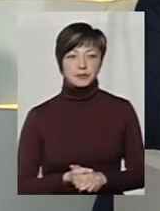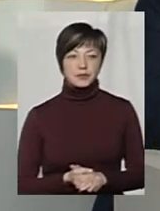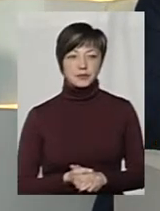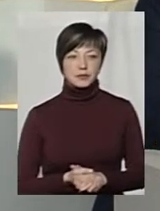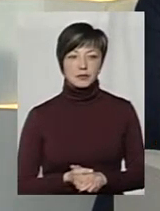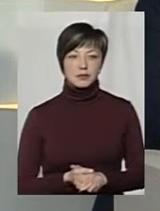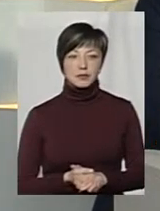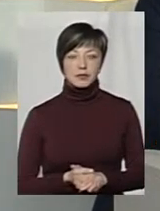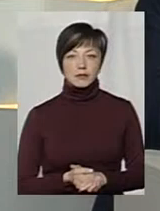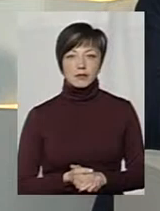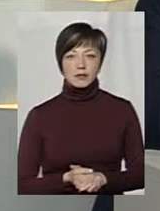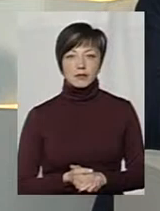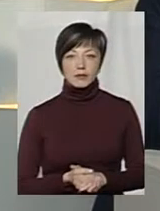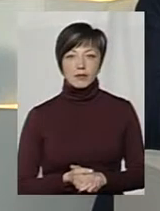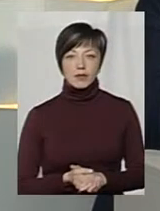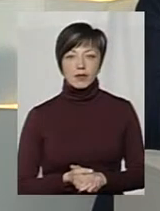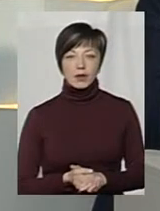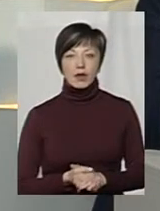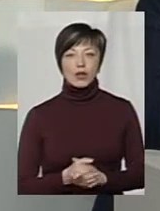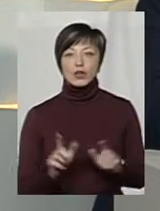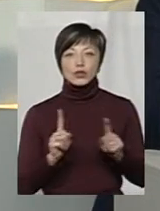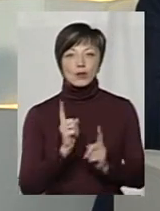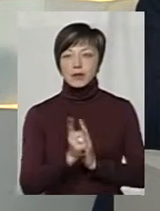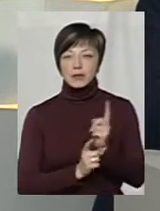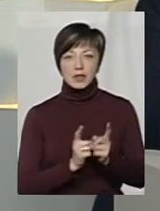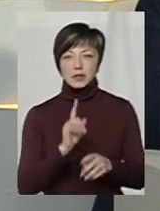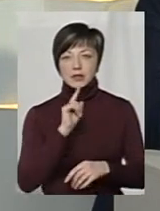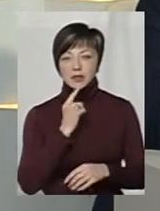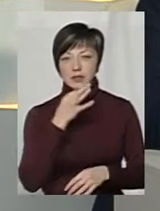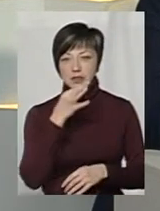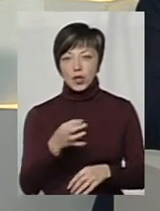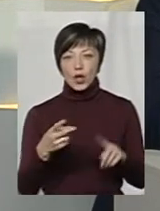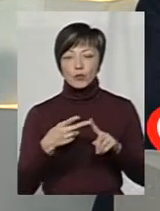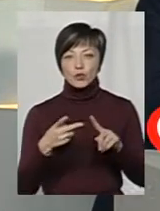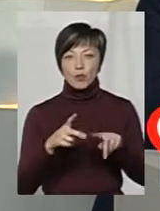Ну, скажімо, то, що не міняється, ну, складно сказати, наприклад, по другому